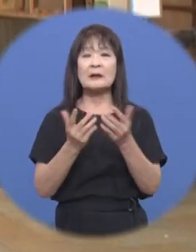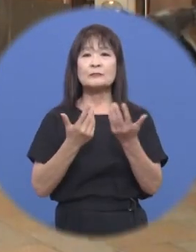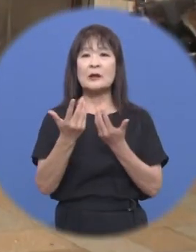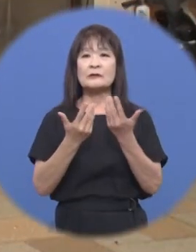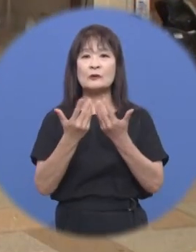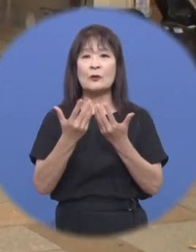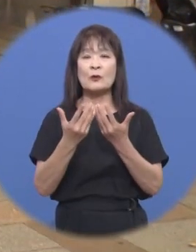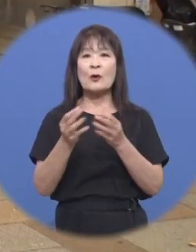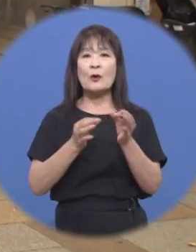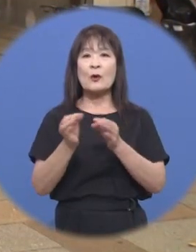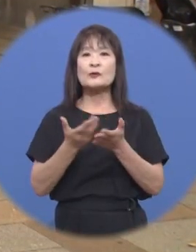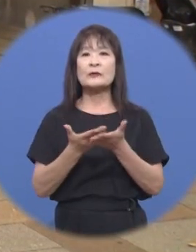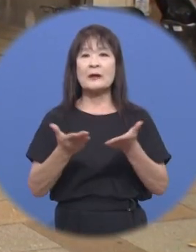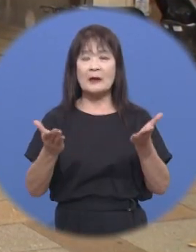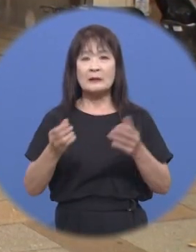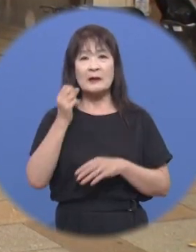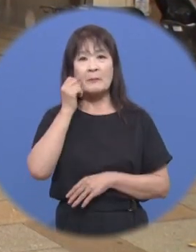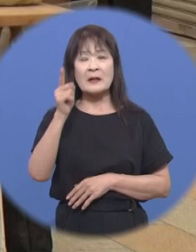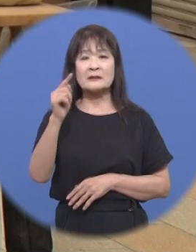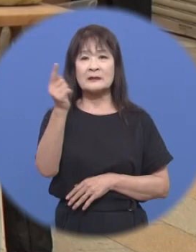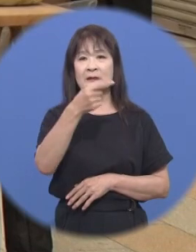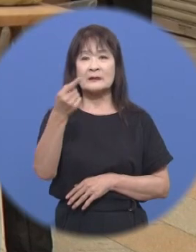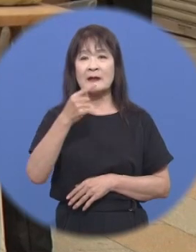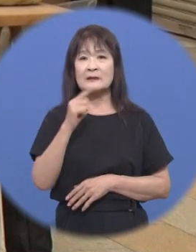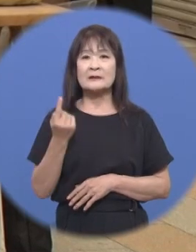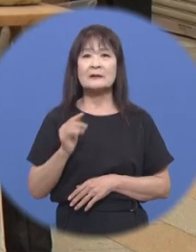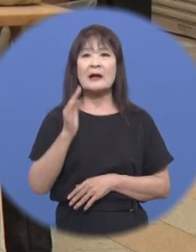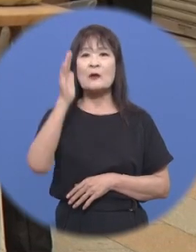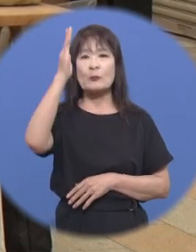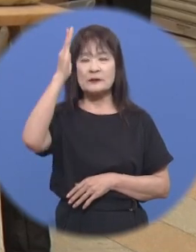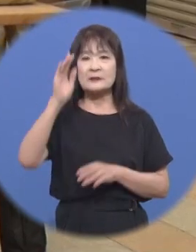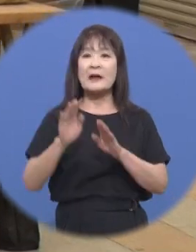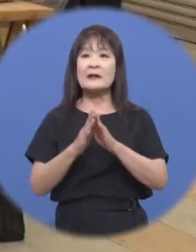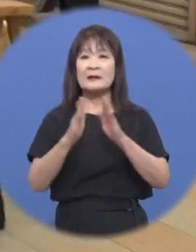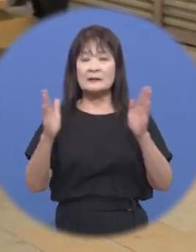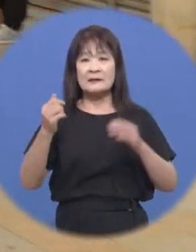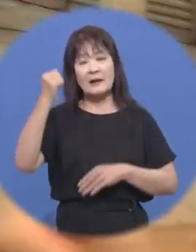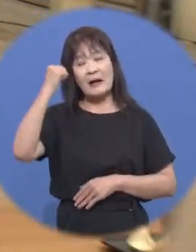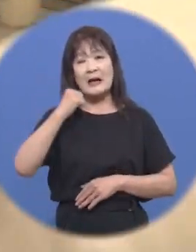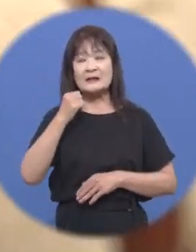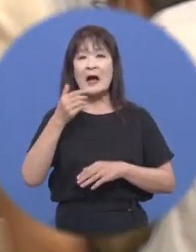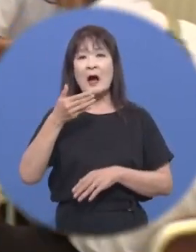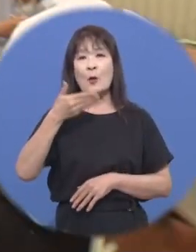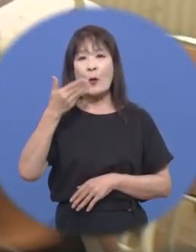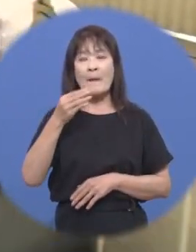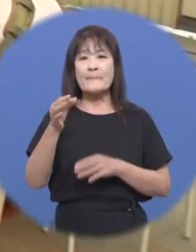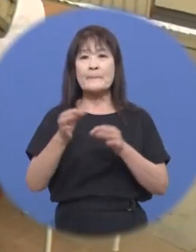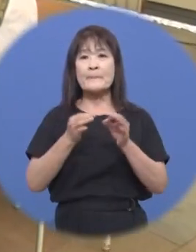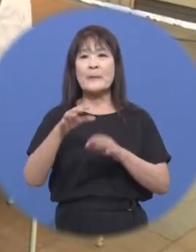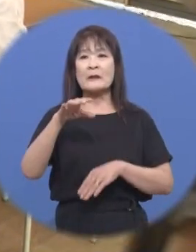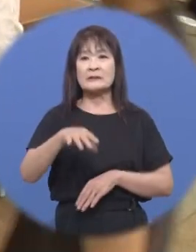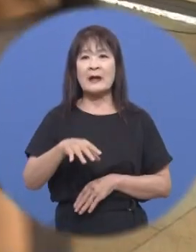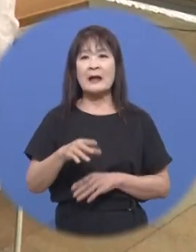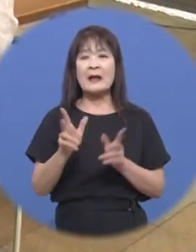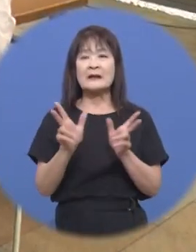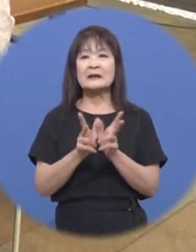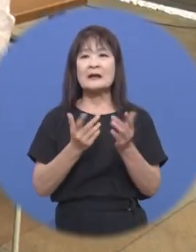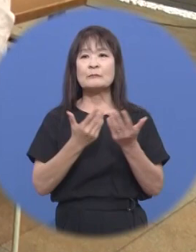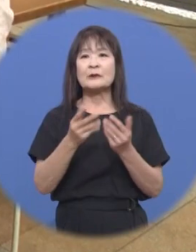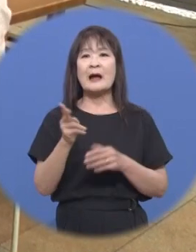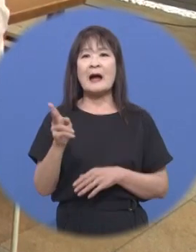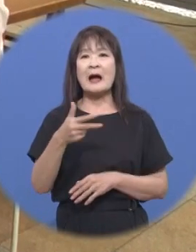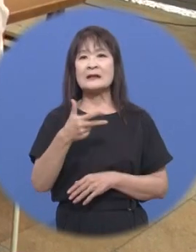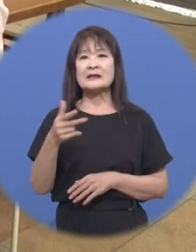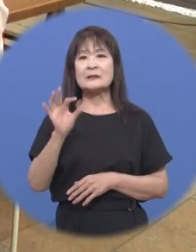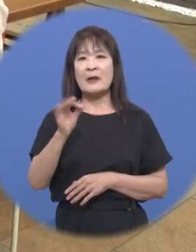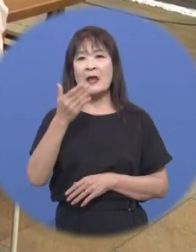村栗町商店街で毎月第1火曜に開催されている朝ごはんマルシェ北村はじめ食堂を紹介します。